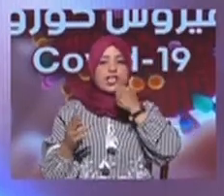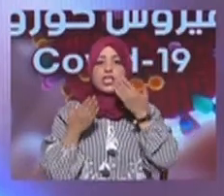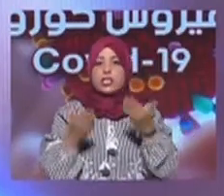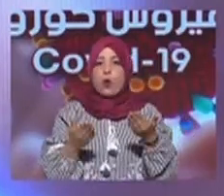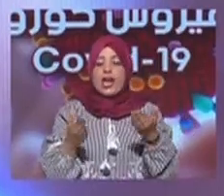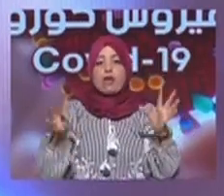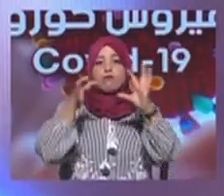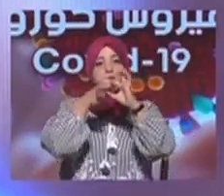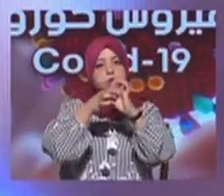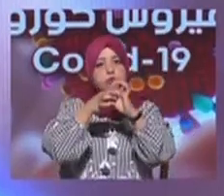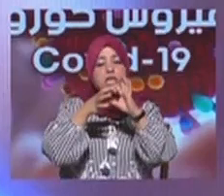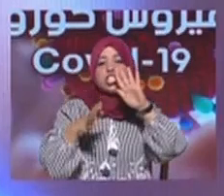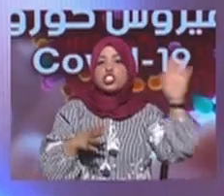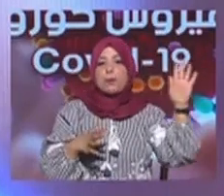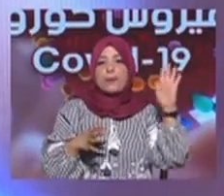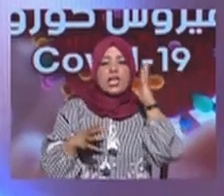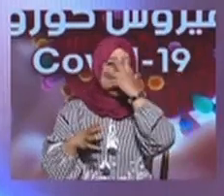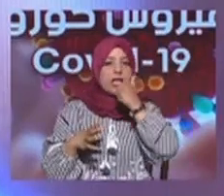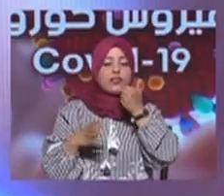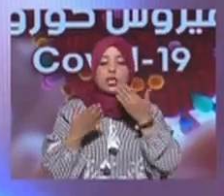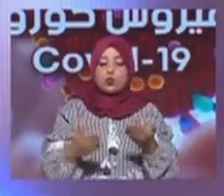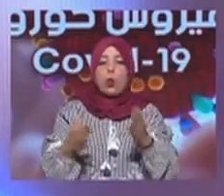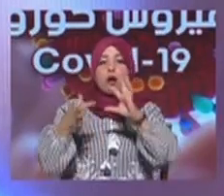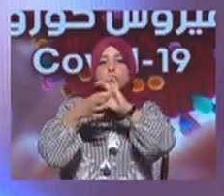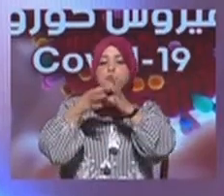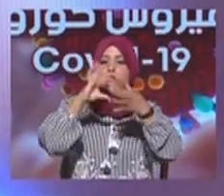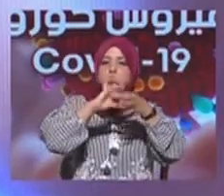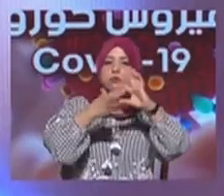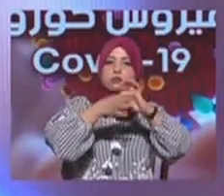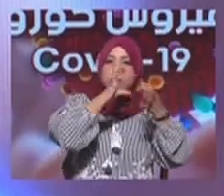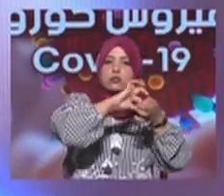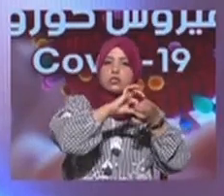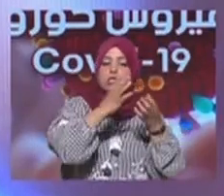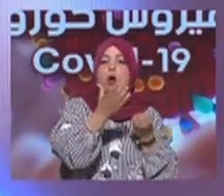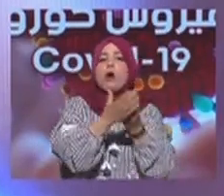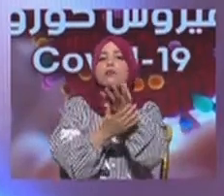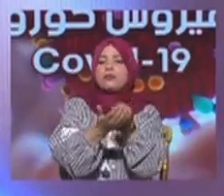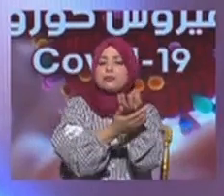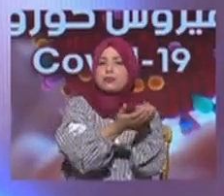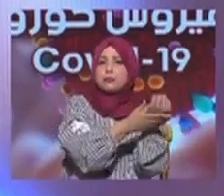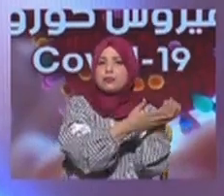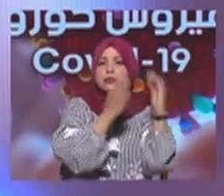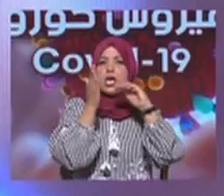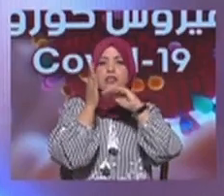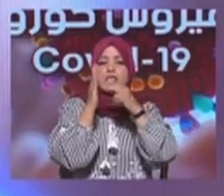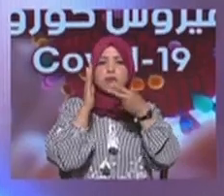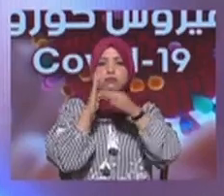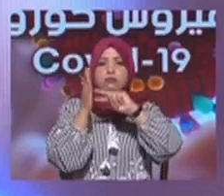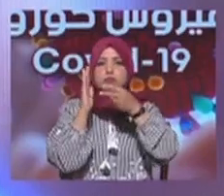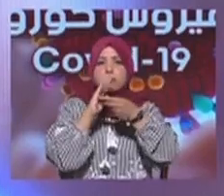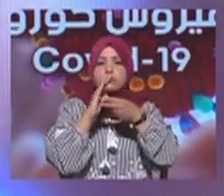عملنا التسلسل الجيني هذا بعثنا خاطر اوني سانسي ديما نبعثوا المعطيات نتاعنا للاو ام اس ونتعاملوا